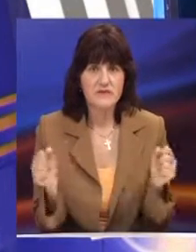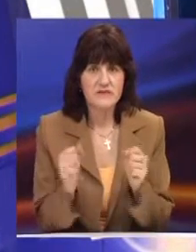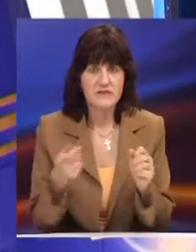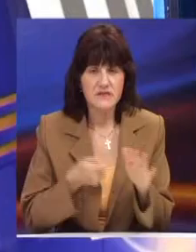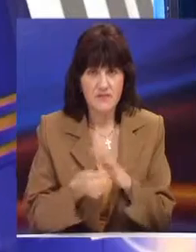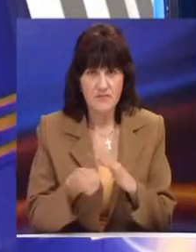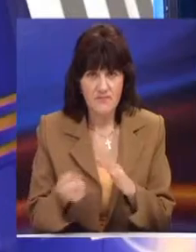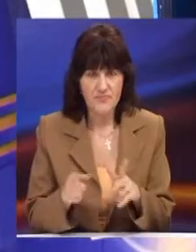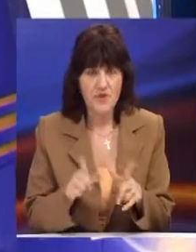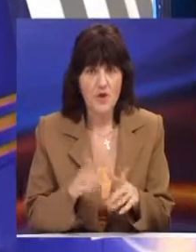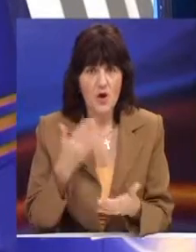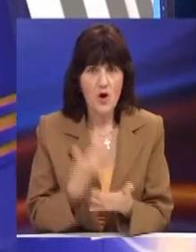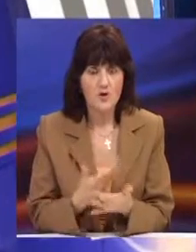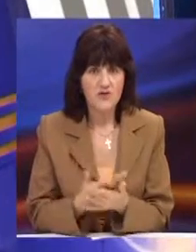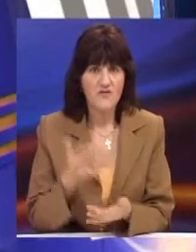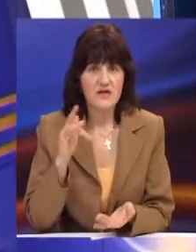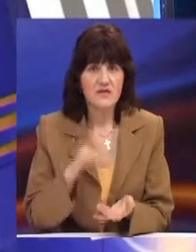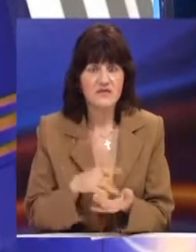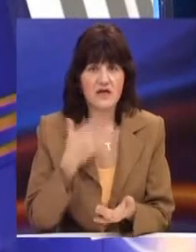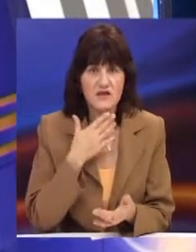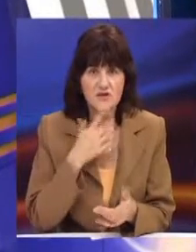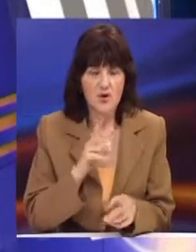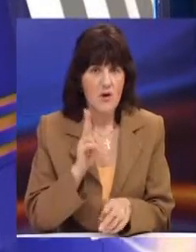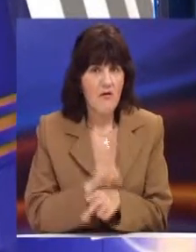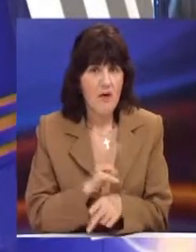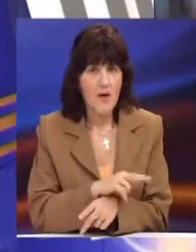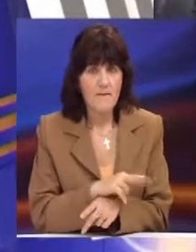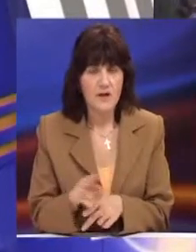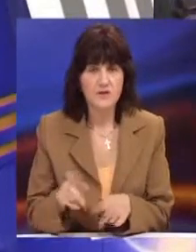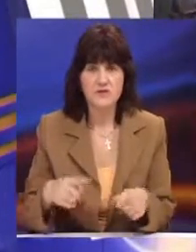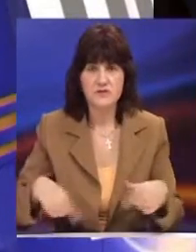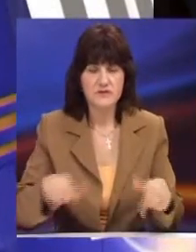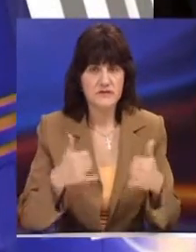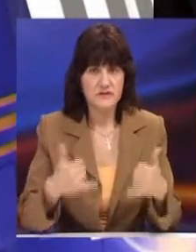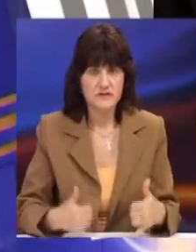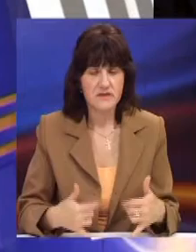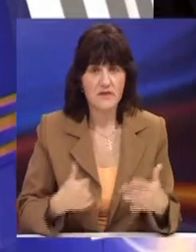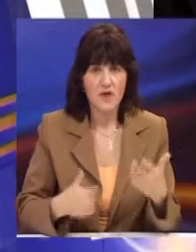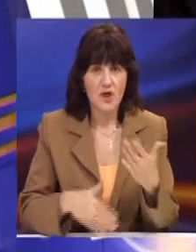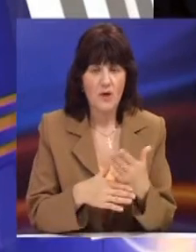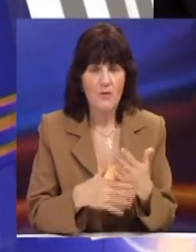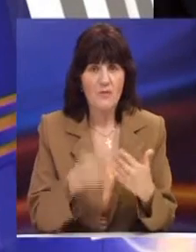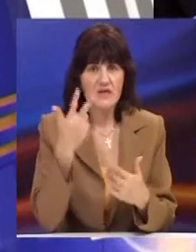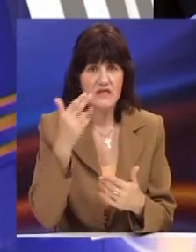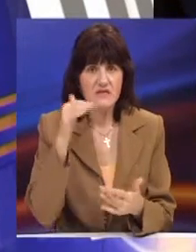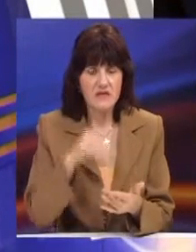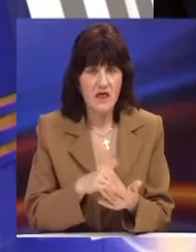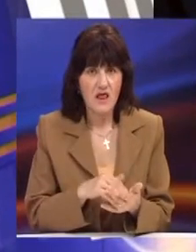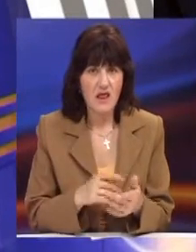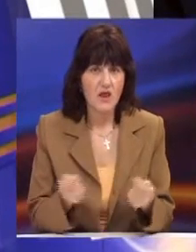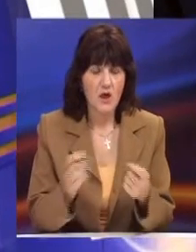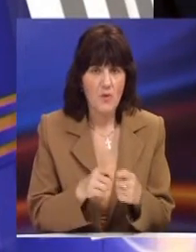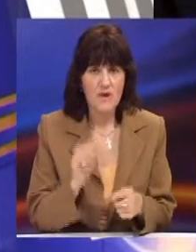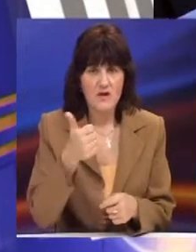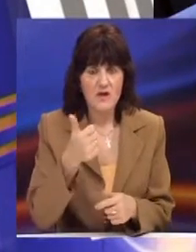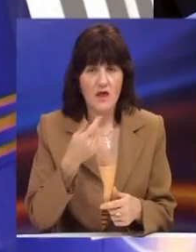ogreva. Kao i uvek, đaci osnovne i srednje škole Žarko Zrenjanin su u fokusu pažnje, pa su im sestre i ovoga puta opredelile 30.000 dinara za